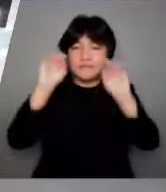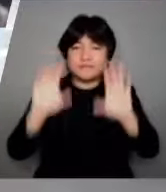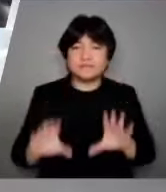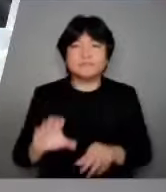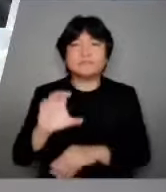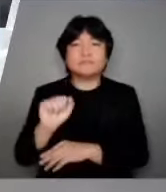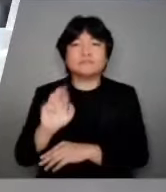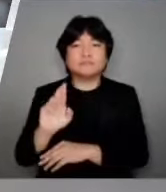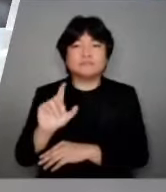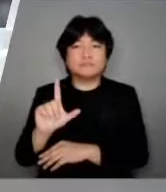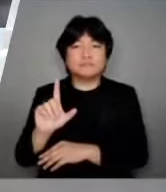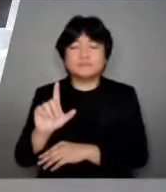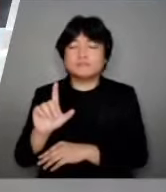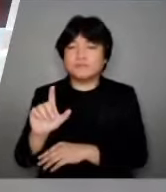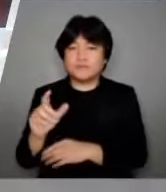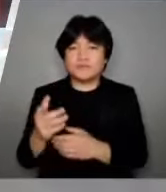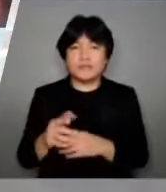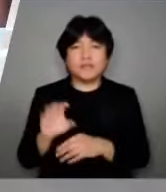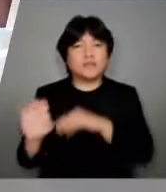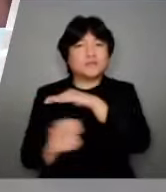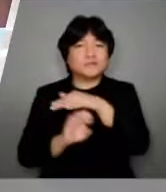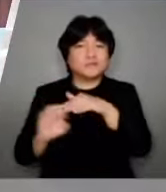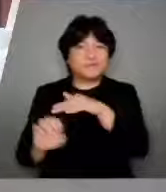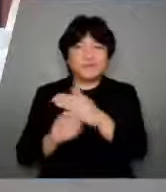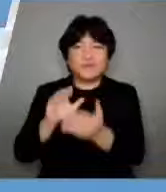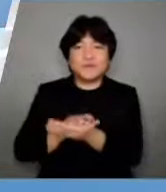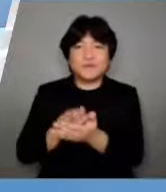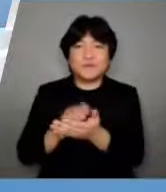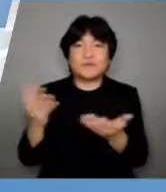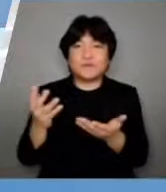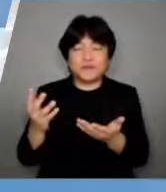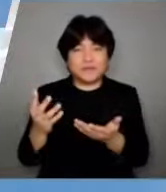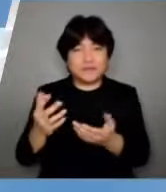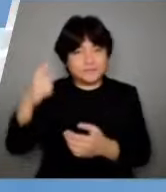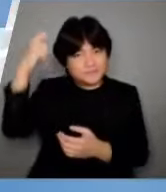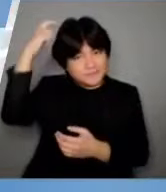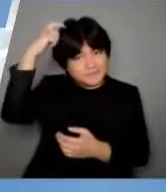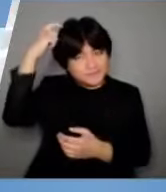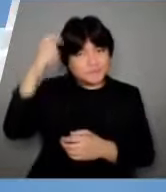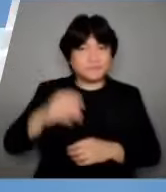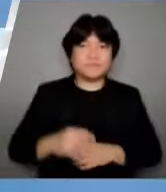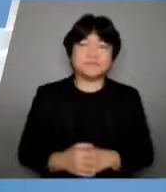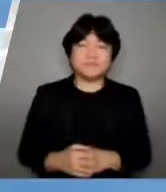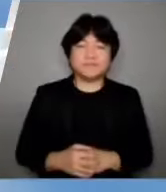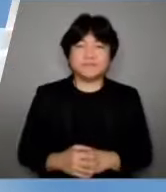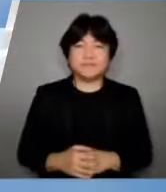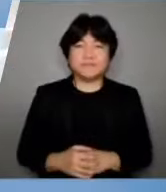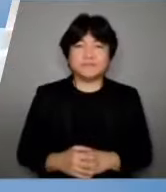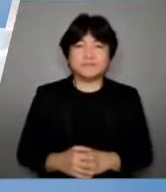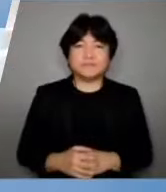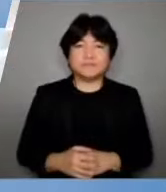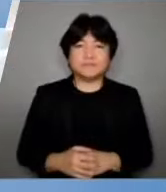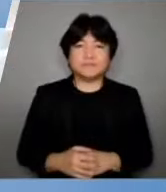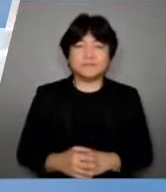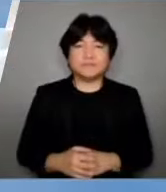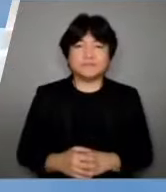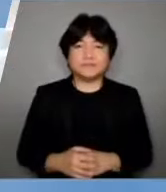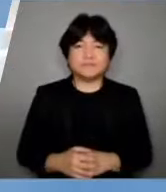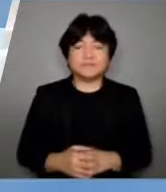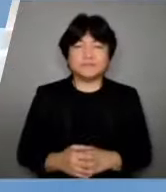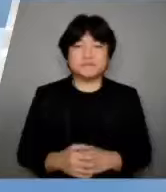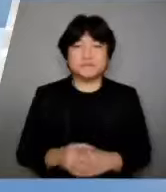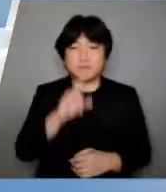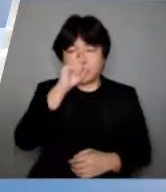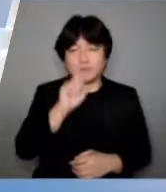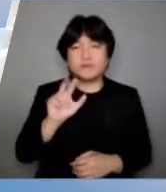ng Sabidug Elementary School sa Sabtang, Batanes. Kwento ng 38-year-old teacher, flag-raising